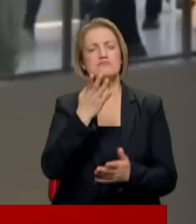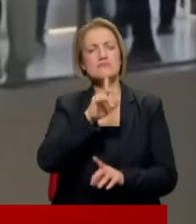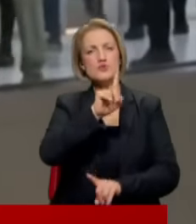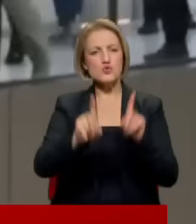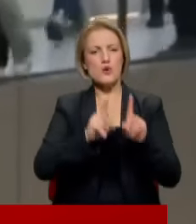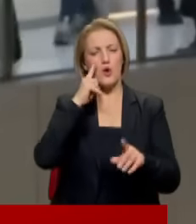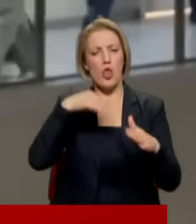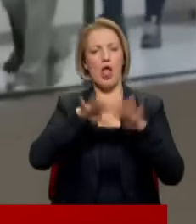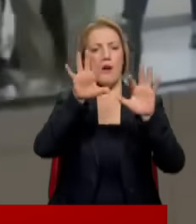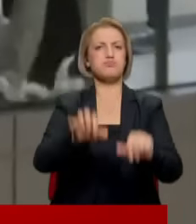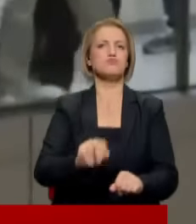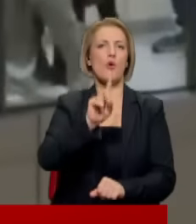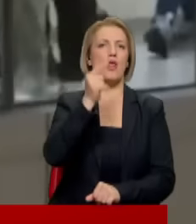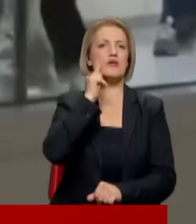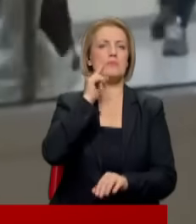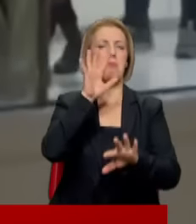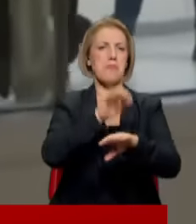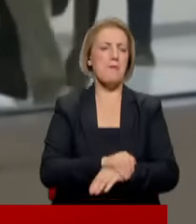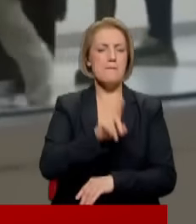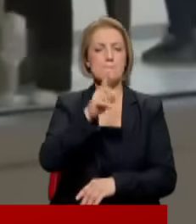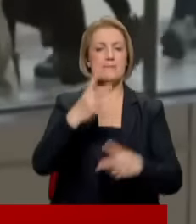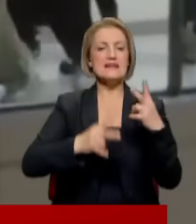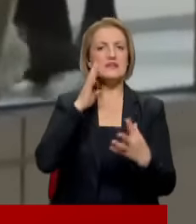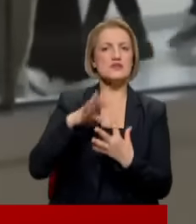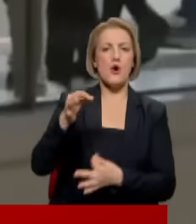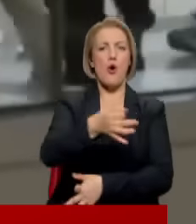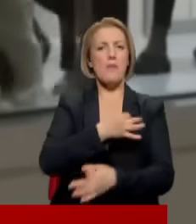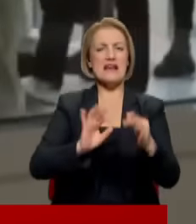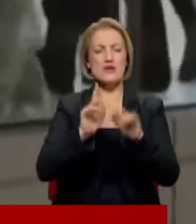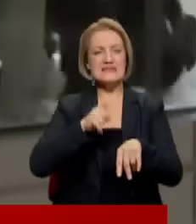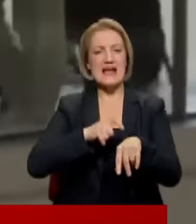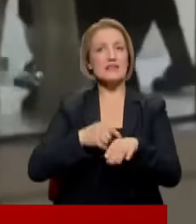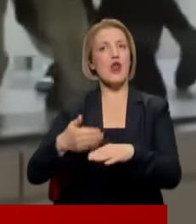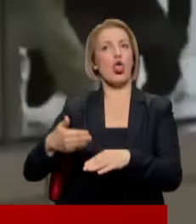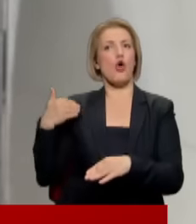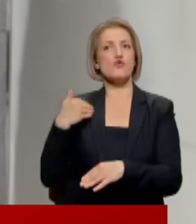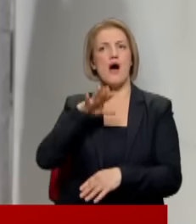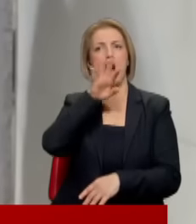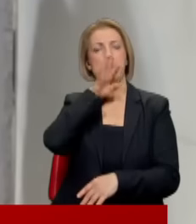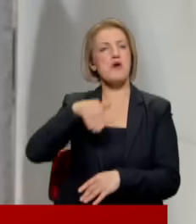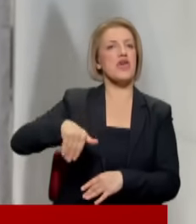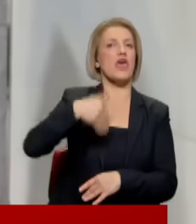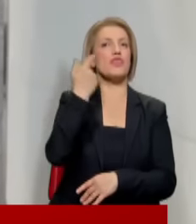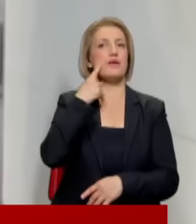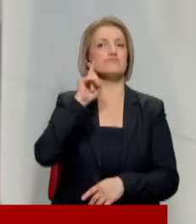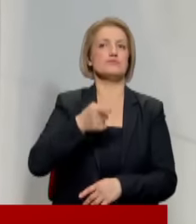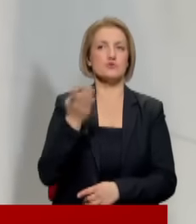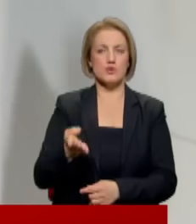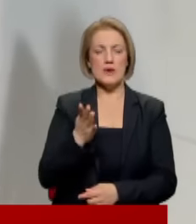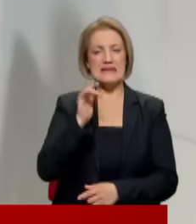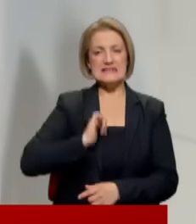verildi 16 şüpheli yakalandı bazı şüphelilerin operasyondan saatler önce yurt dışına çıktı